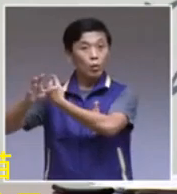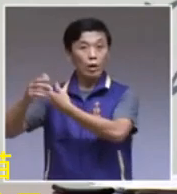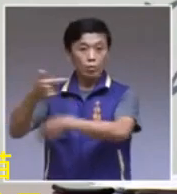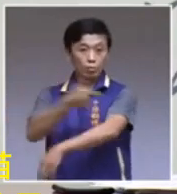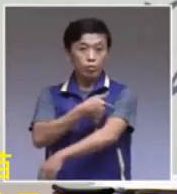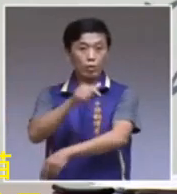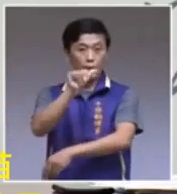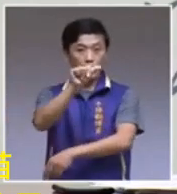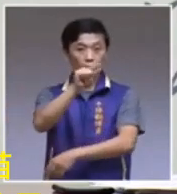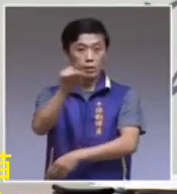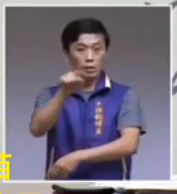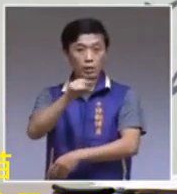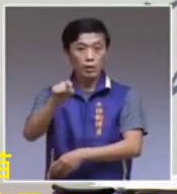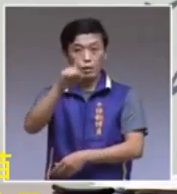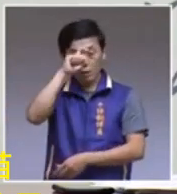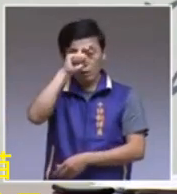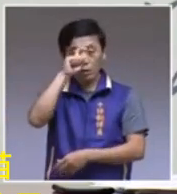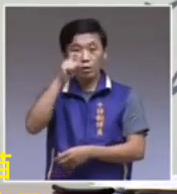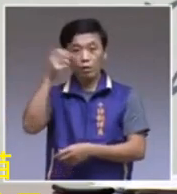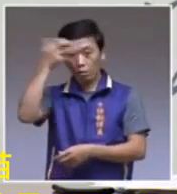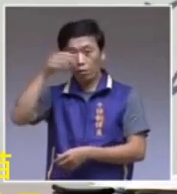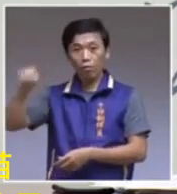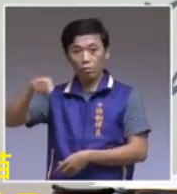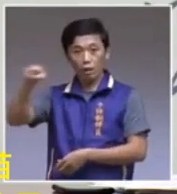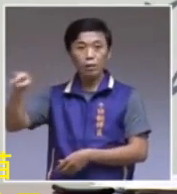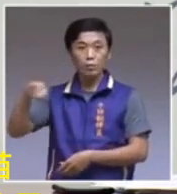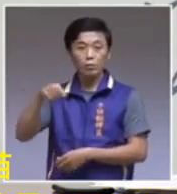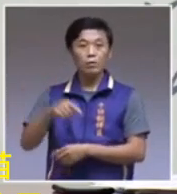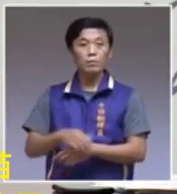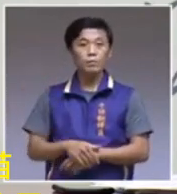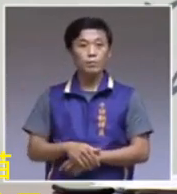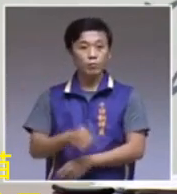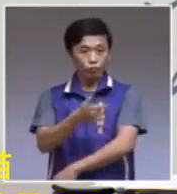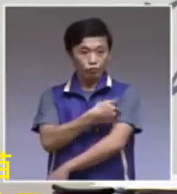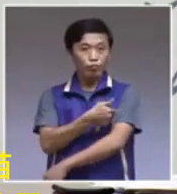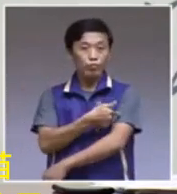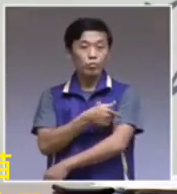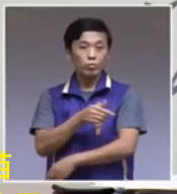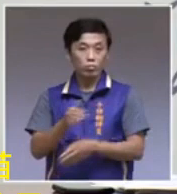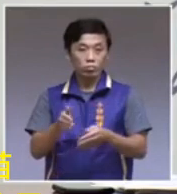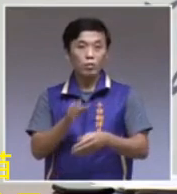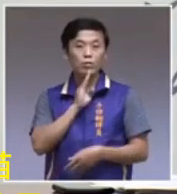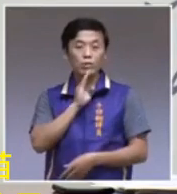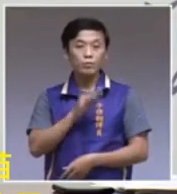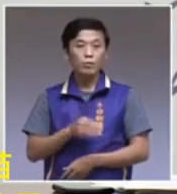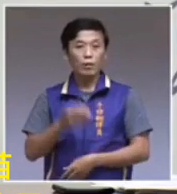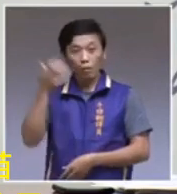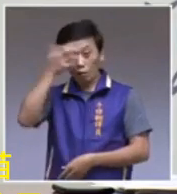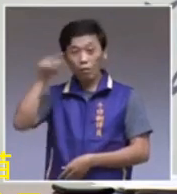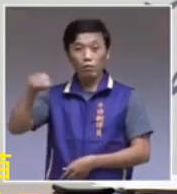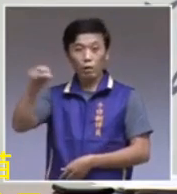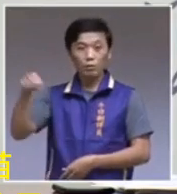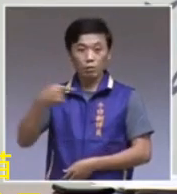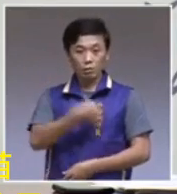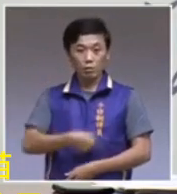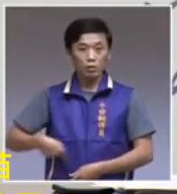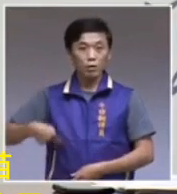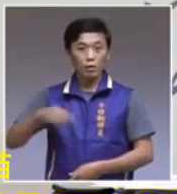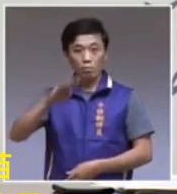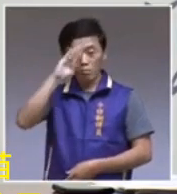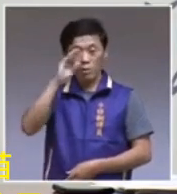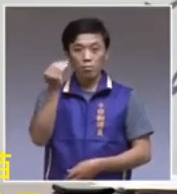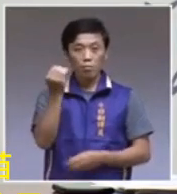苗是希望由年长者来接种。那年长者因为免疫系统